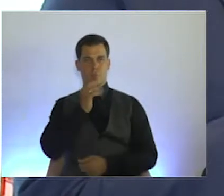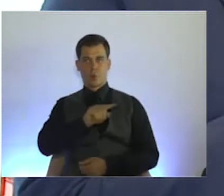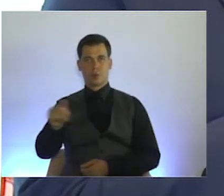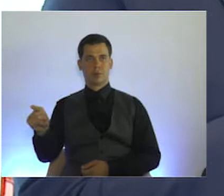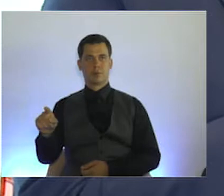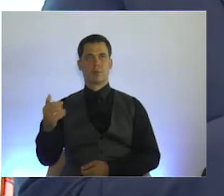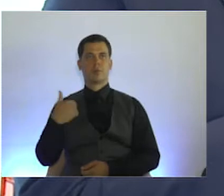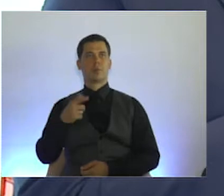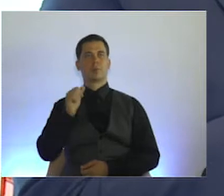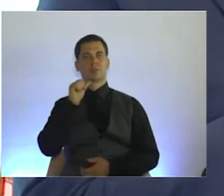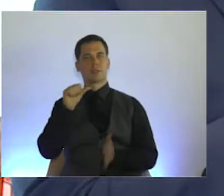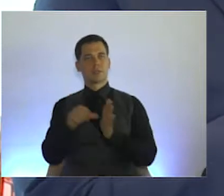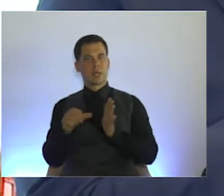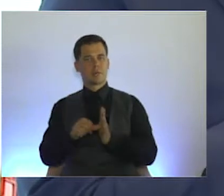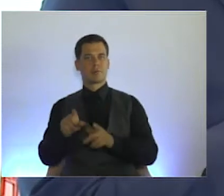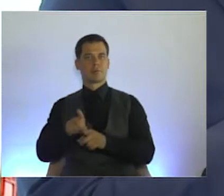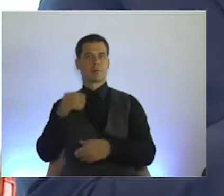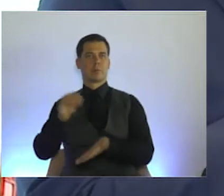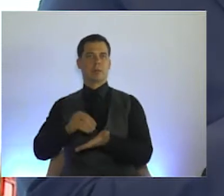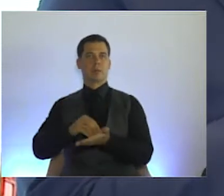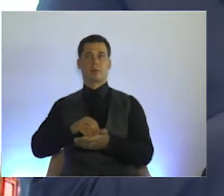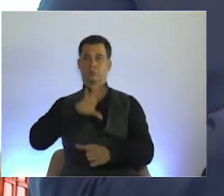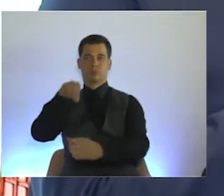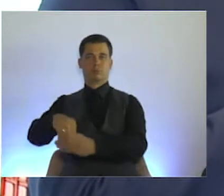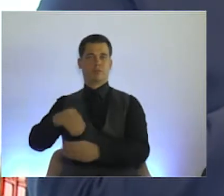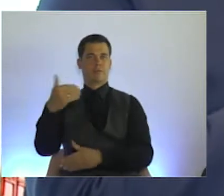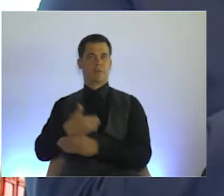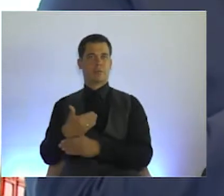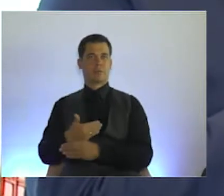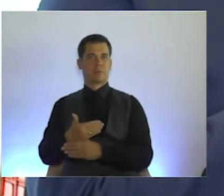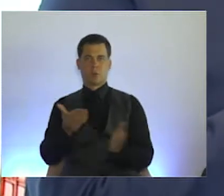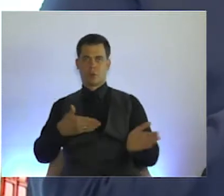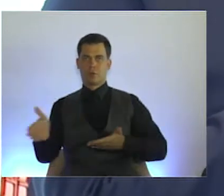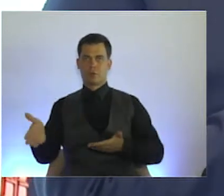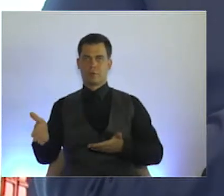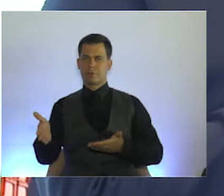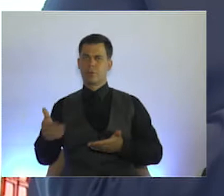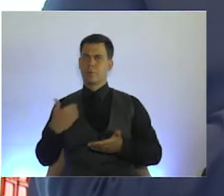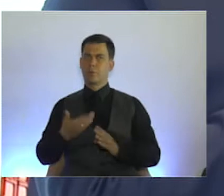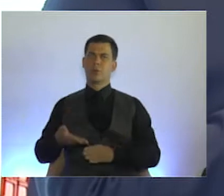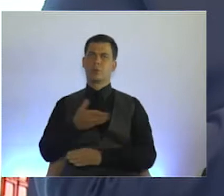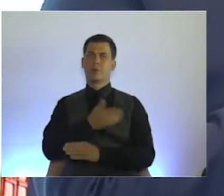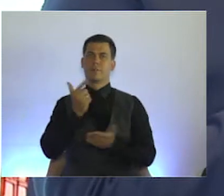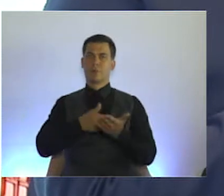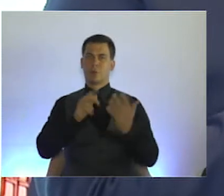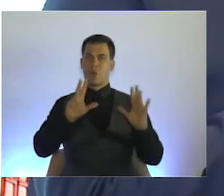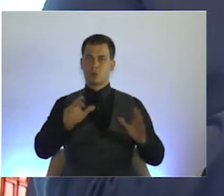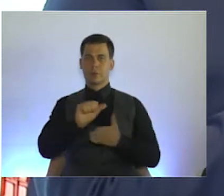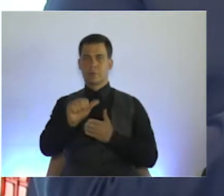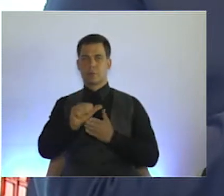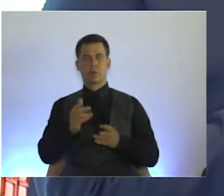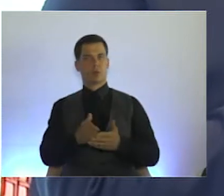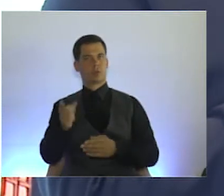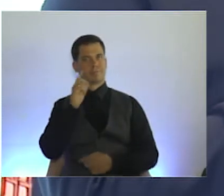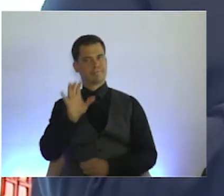odbyło staże i praktyki u przedsiębiorców. Czyli już w tamtej perspektywie przedsiębiorcy zauważali,